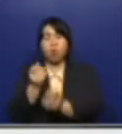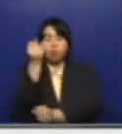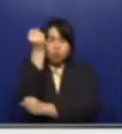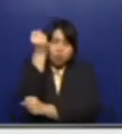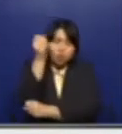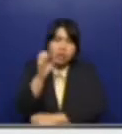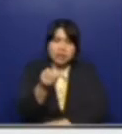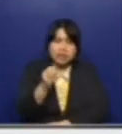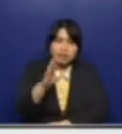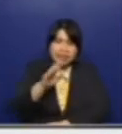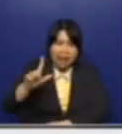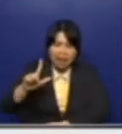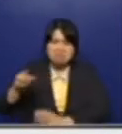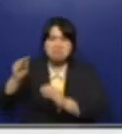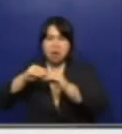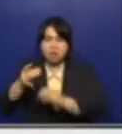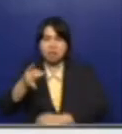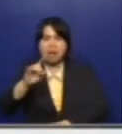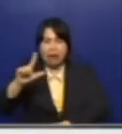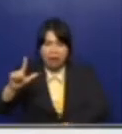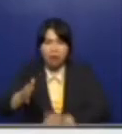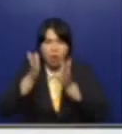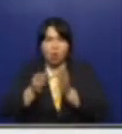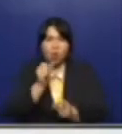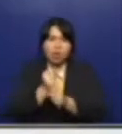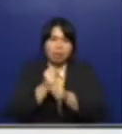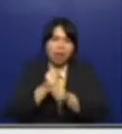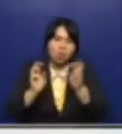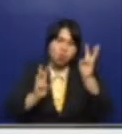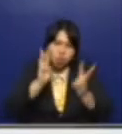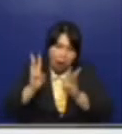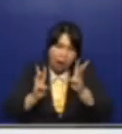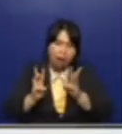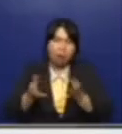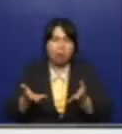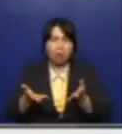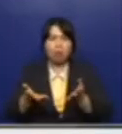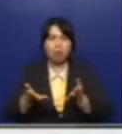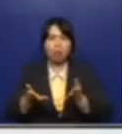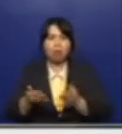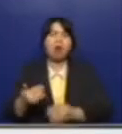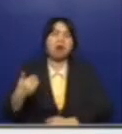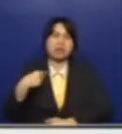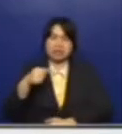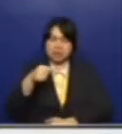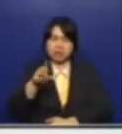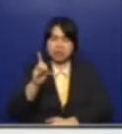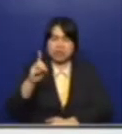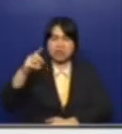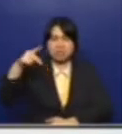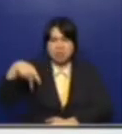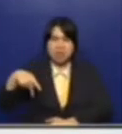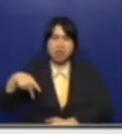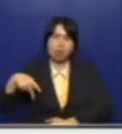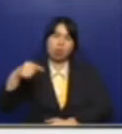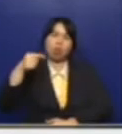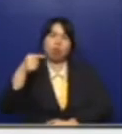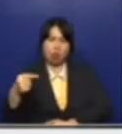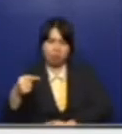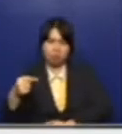เป็น18ล้านคนตกงานเกือบ10ล้าน GDP ติดลบไม่ต่ำกว่า